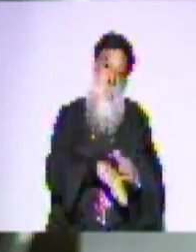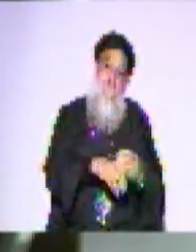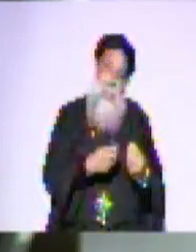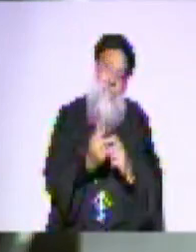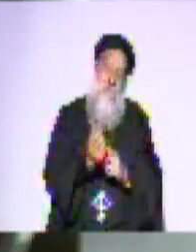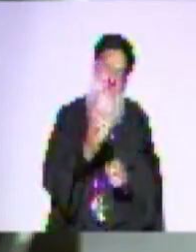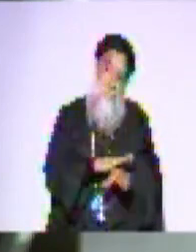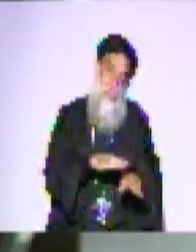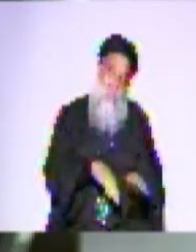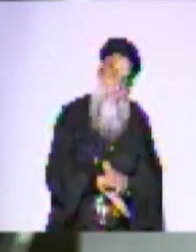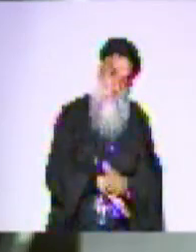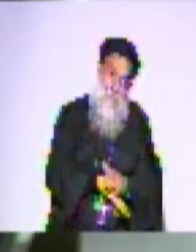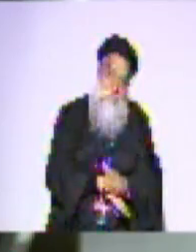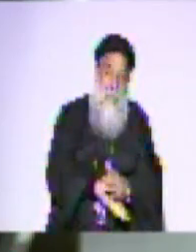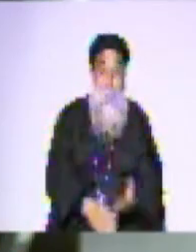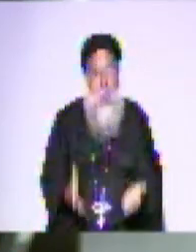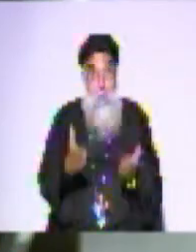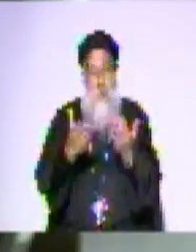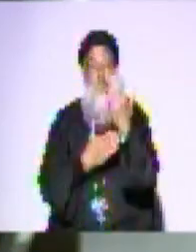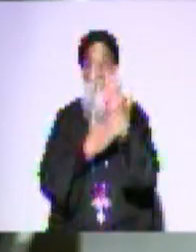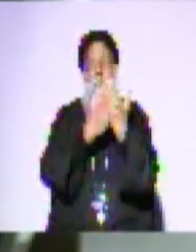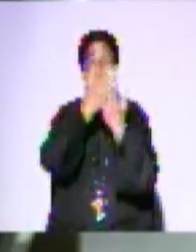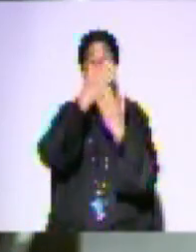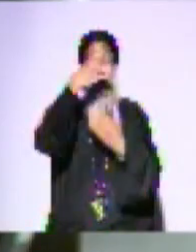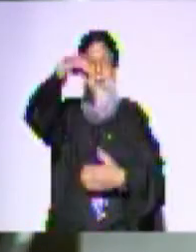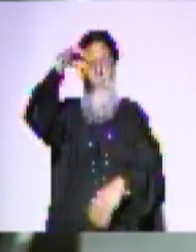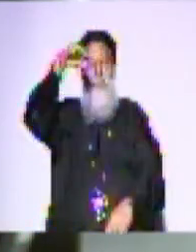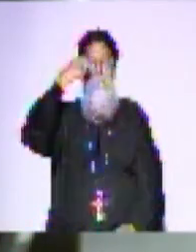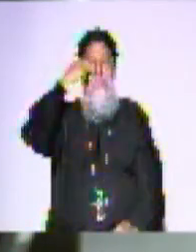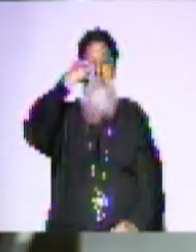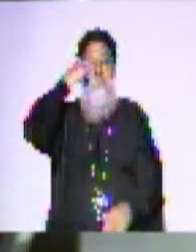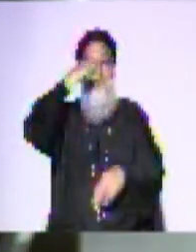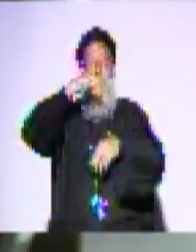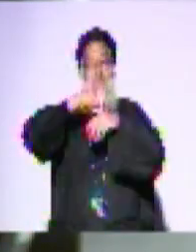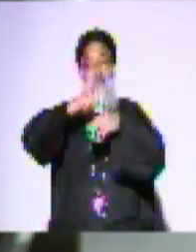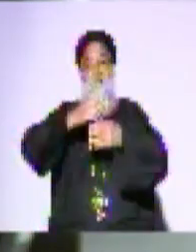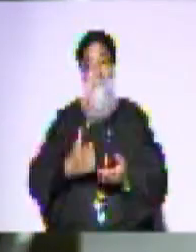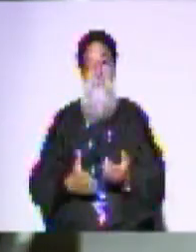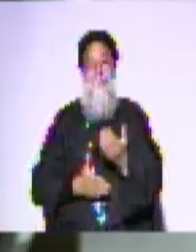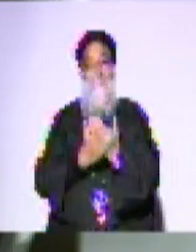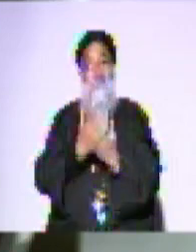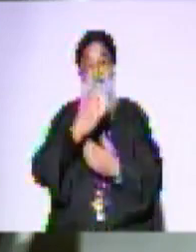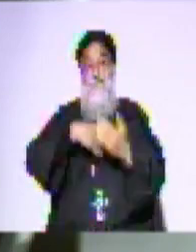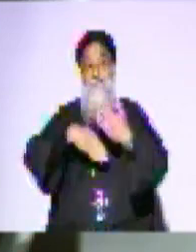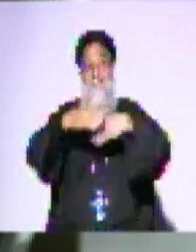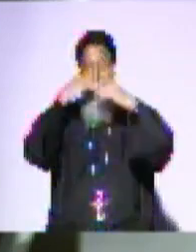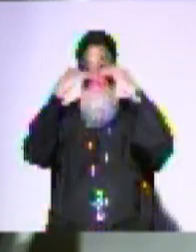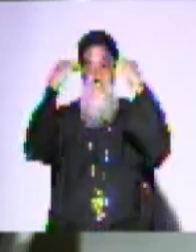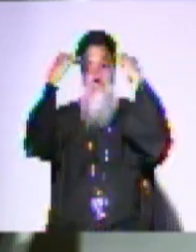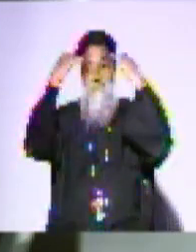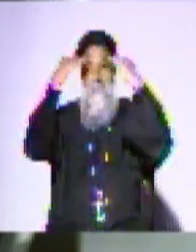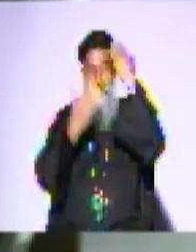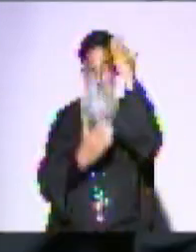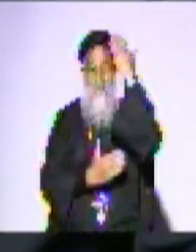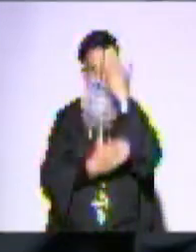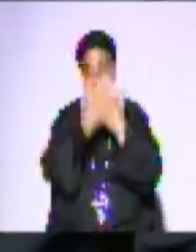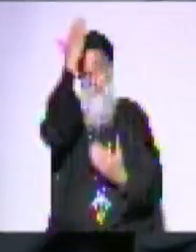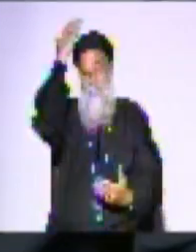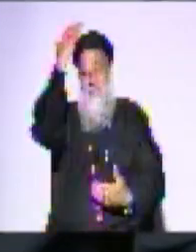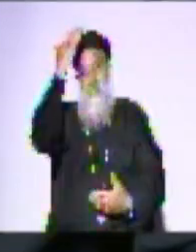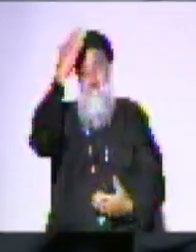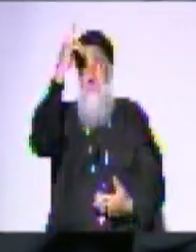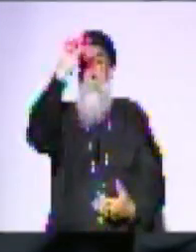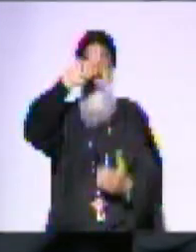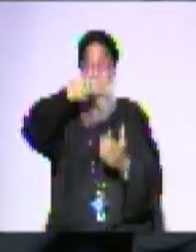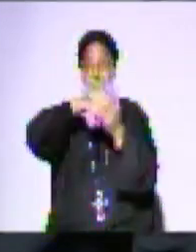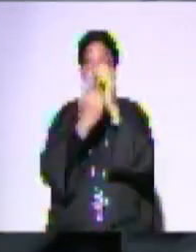المسيح. ويقوم بقى الإنسان الجديد الذي يتجدد حسب صورة خالقه. أم تجهلون أننا كل من